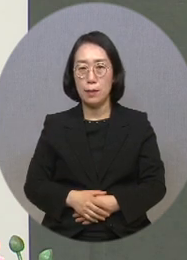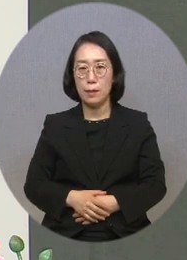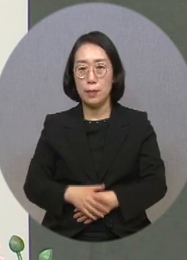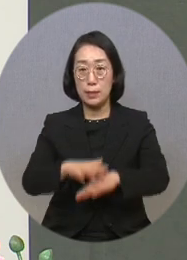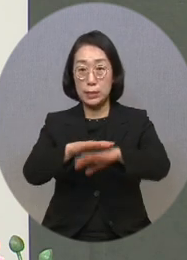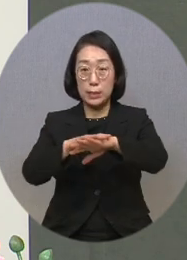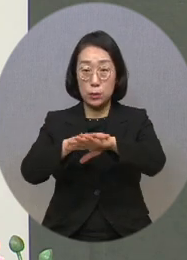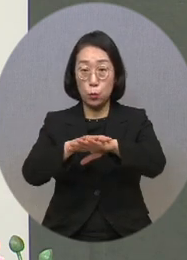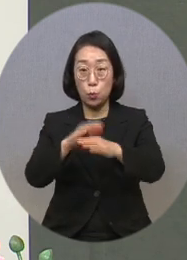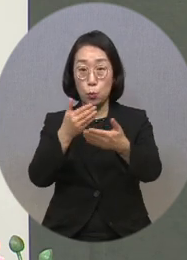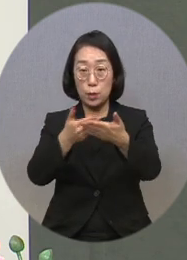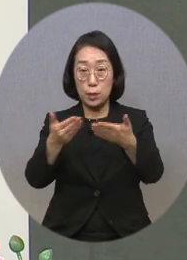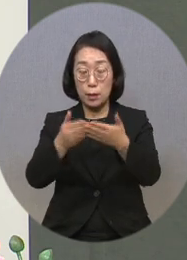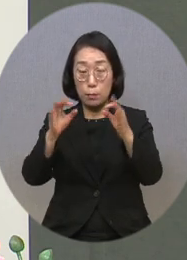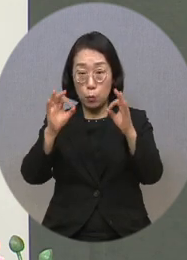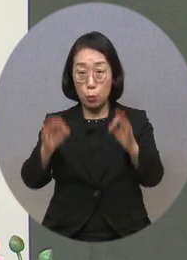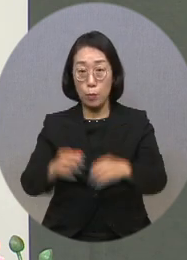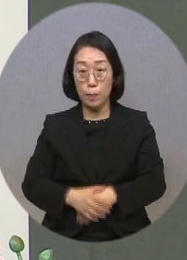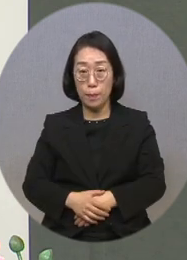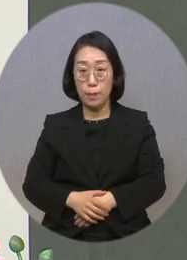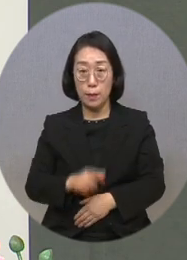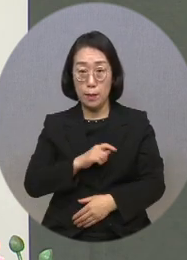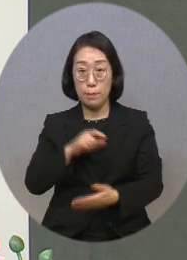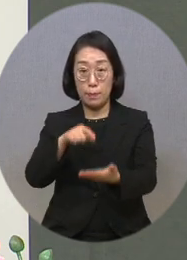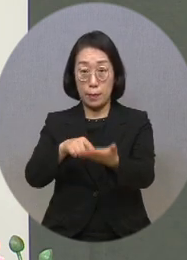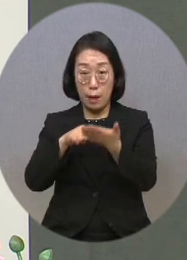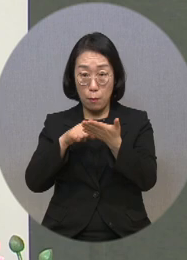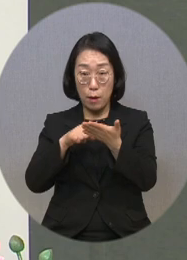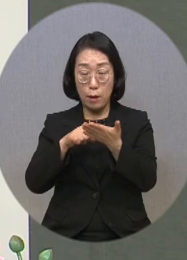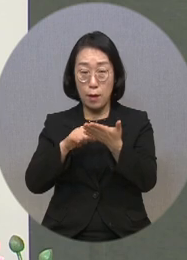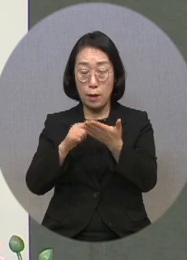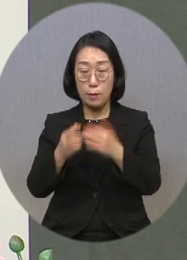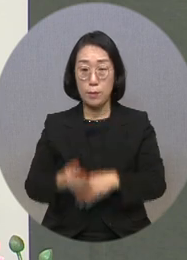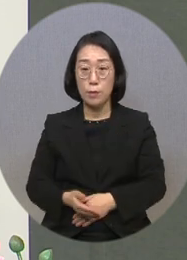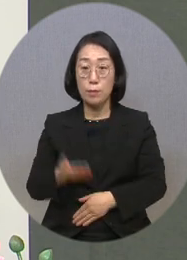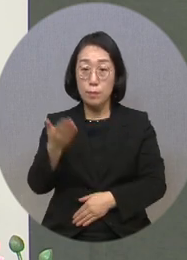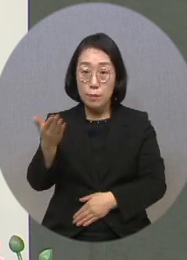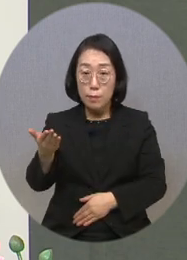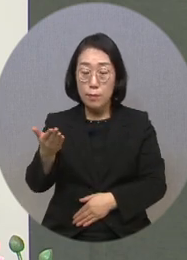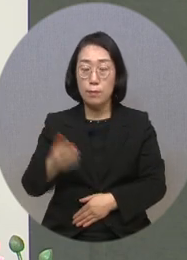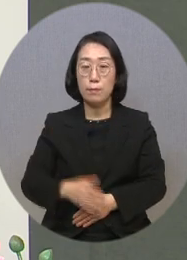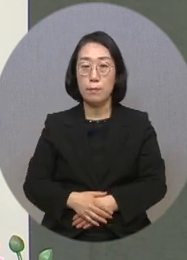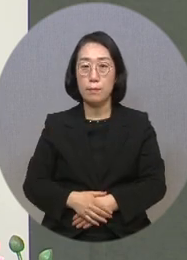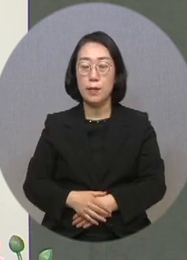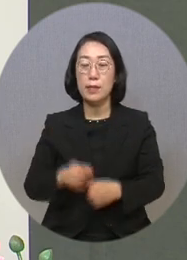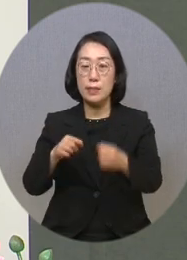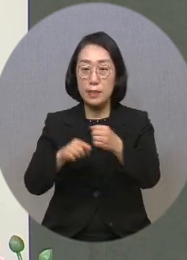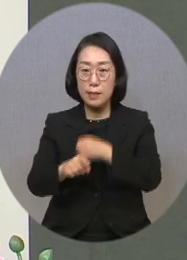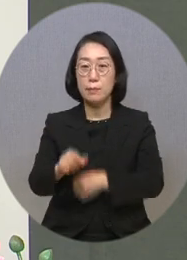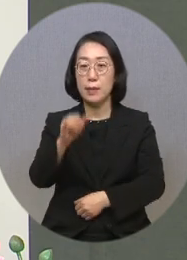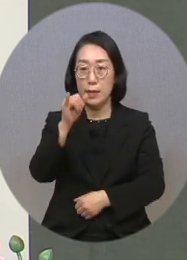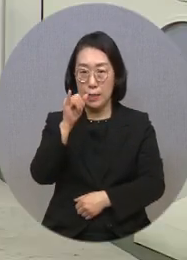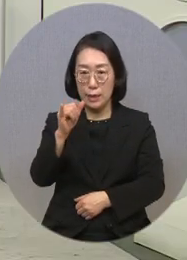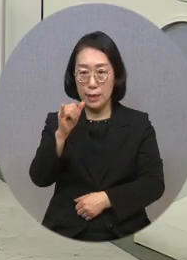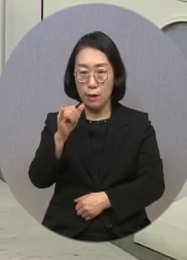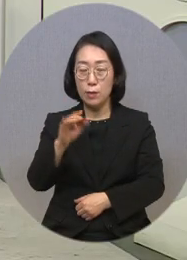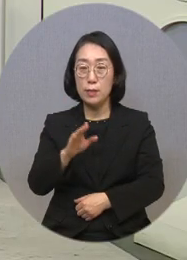산이 지명으로 돼 있나요? 아니면 지금 말씀하시는 그런 뜻이 담겼을